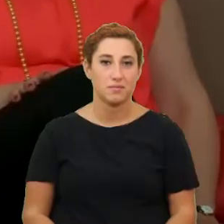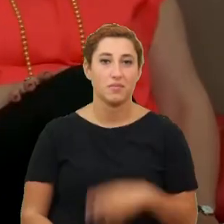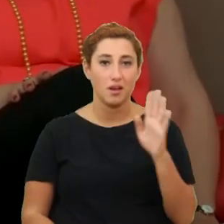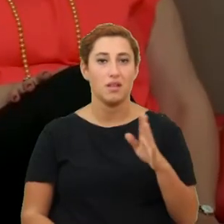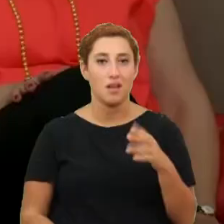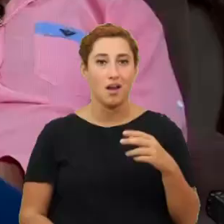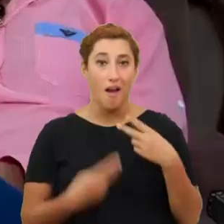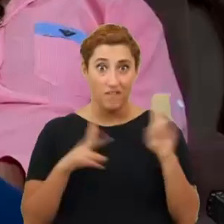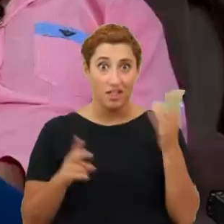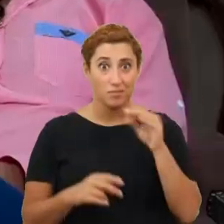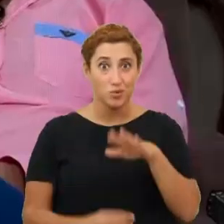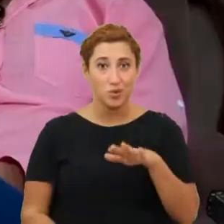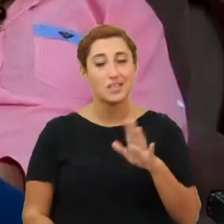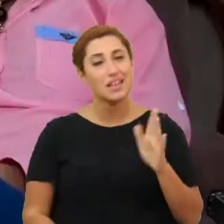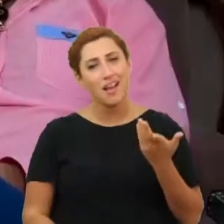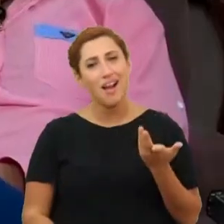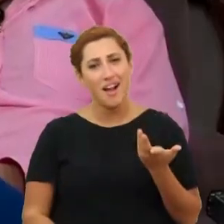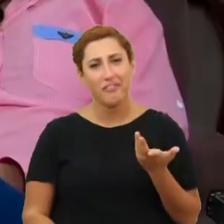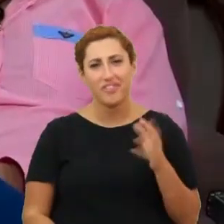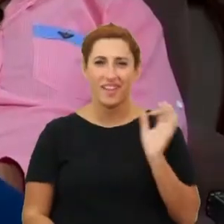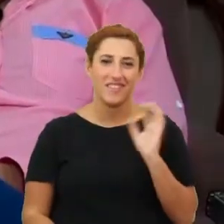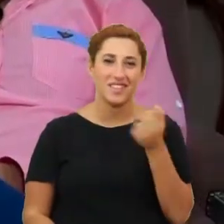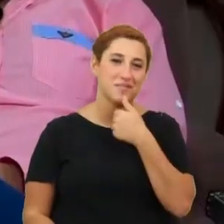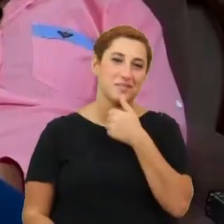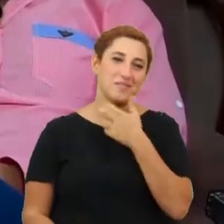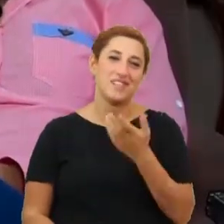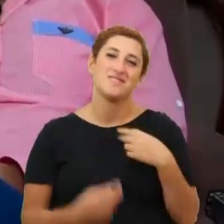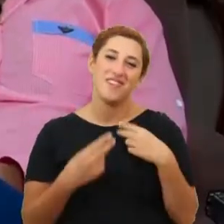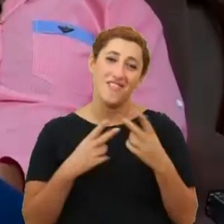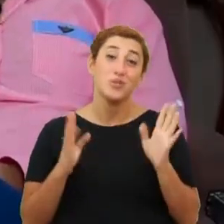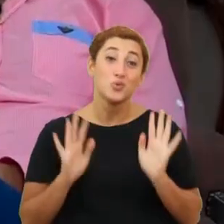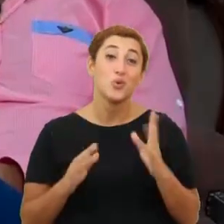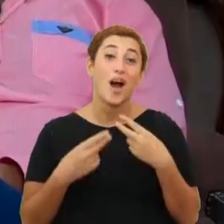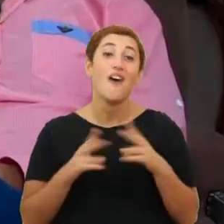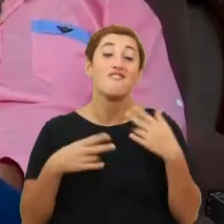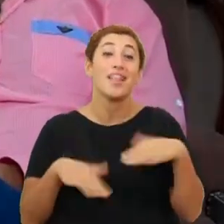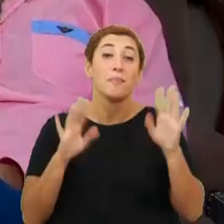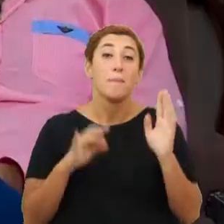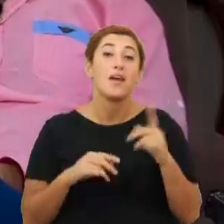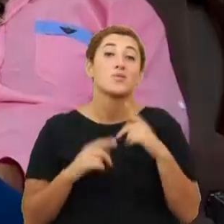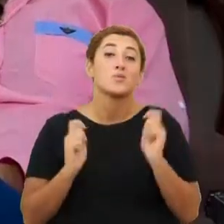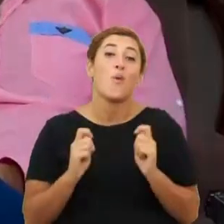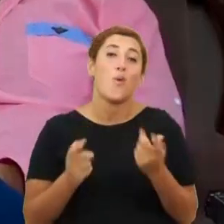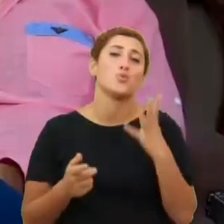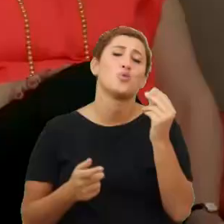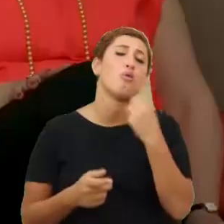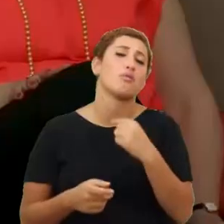Yani affettin uşağı. Yani evet babişkocuğum. Affettim çünkü affetmemek mümkün değil.